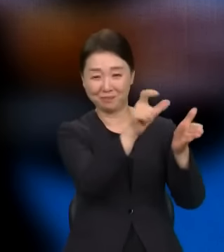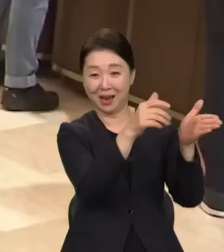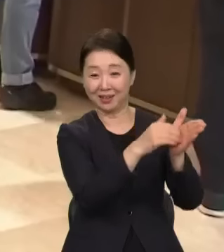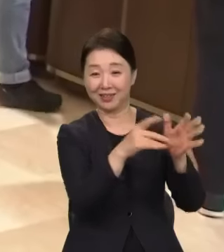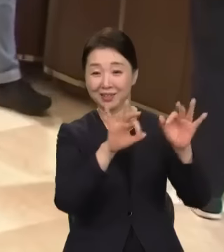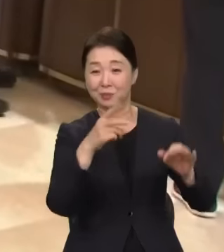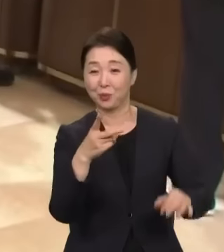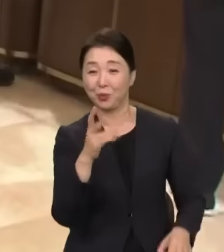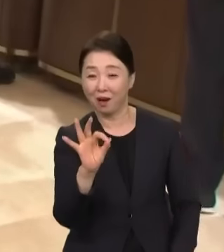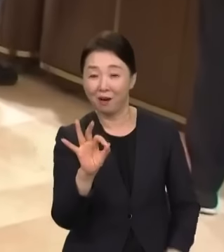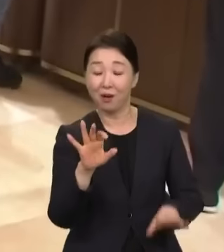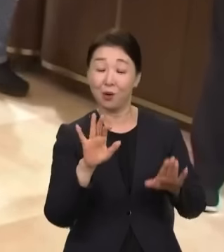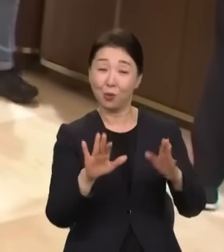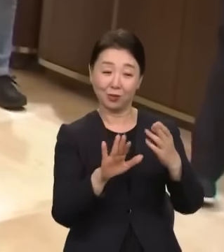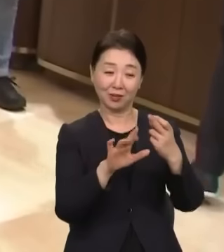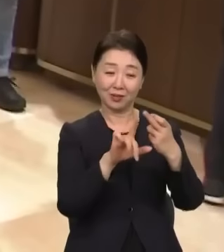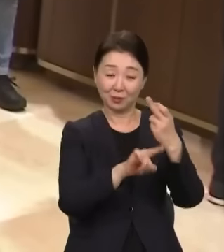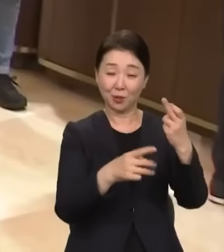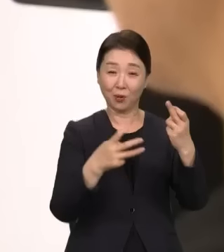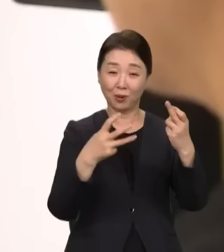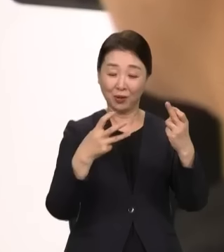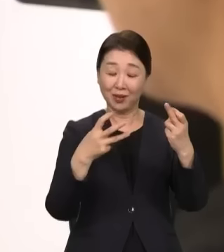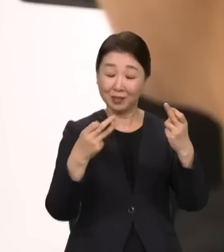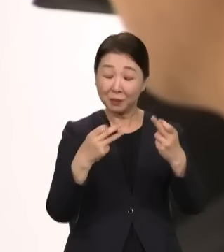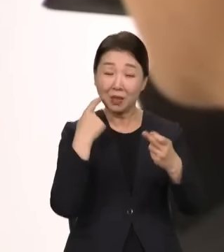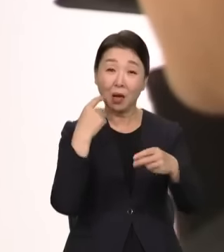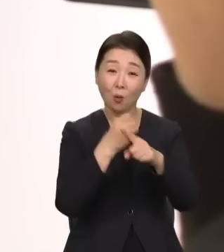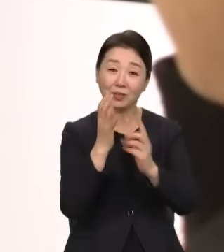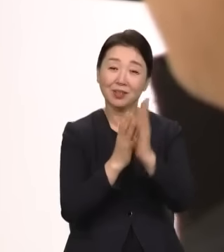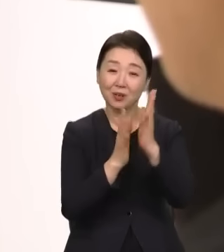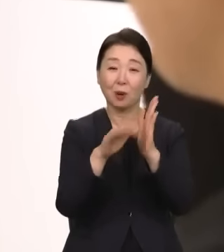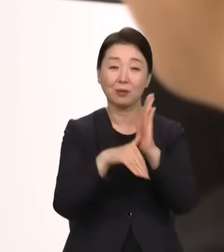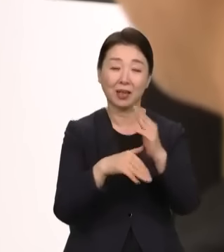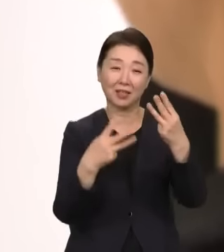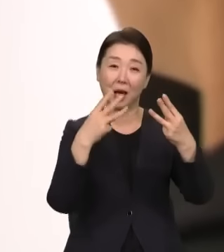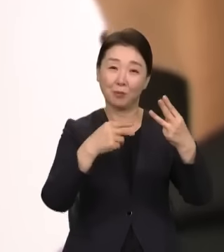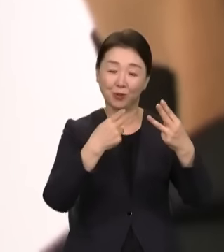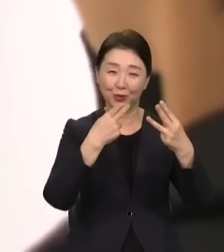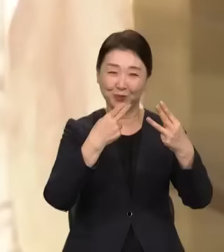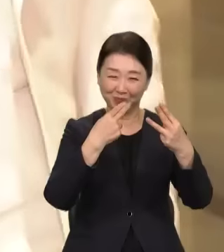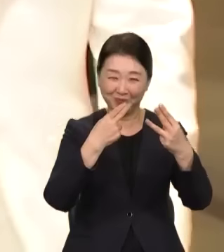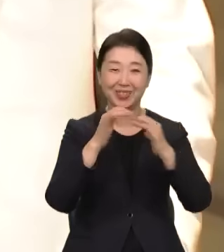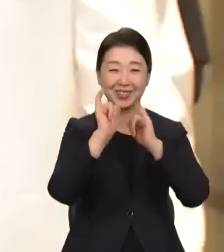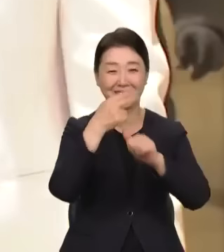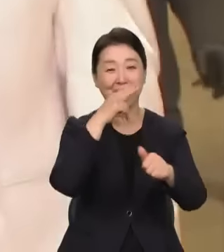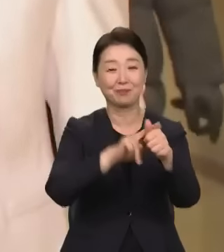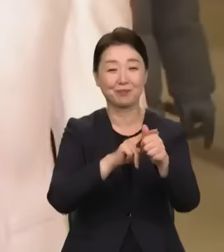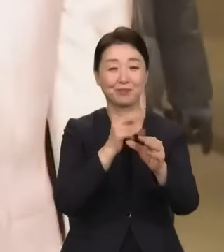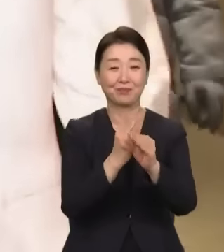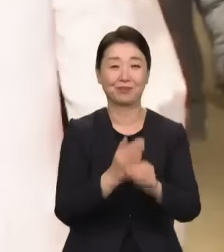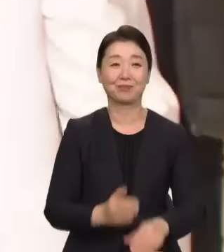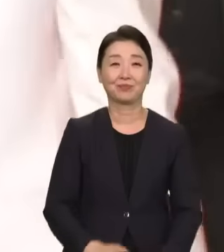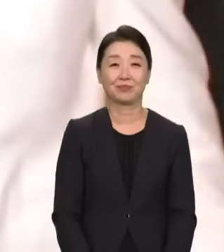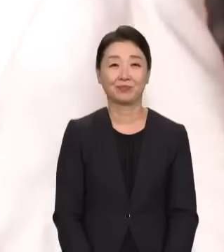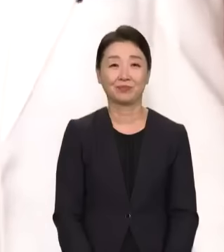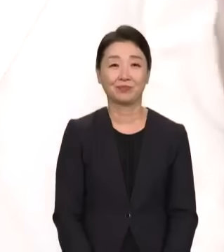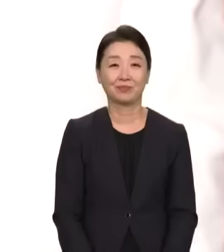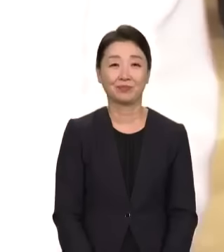김도영은 오는 13일 골든글러브 시상식에서 3루수 부문 수상에 도전합니다. JTBC